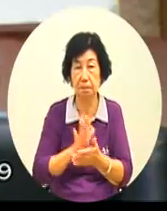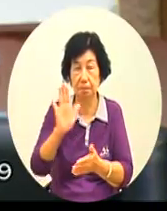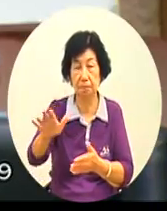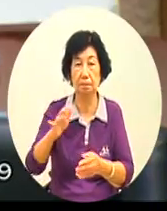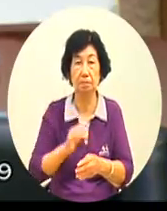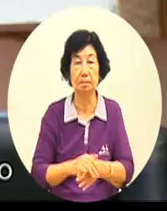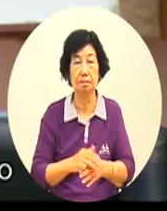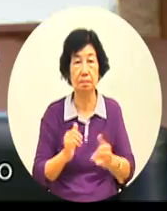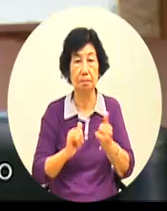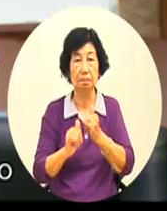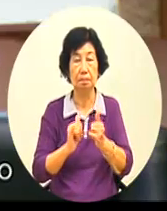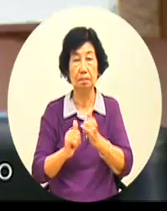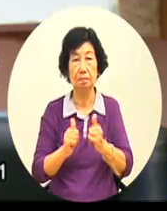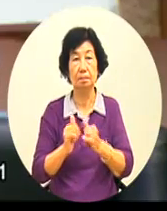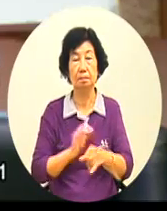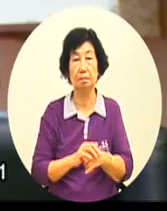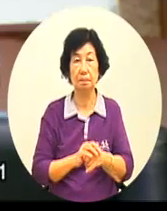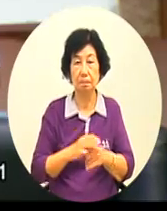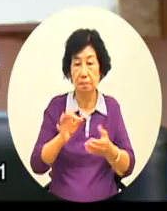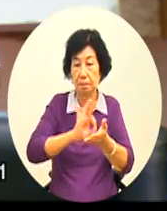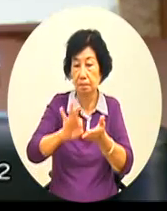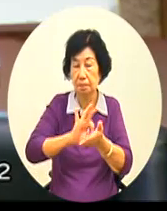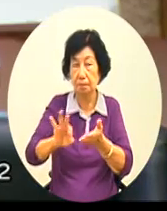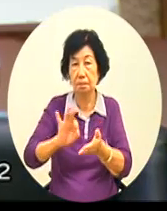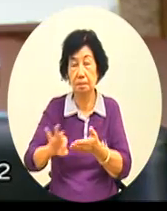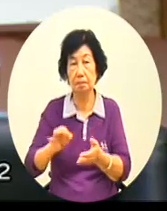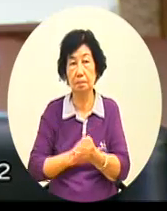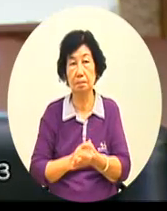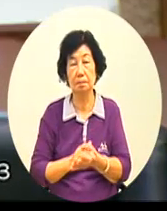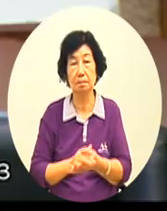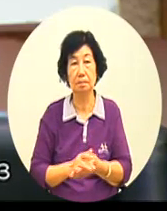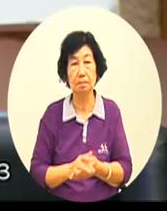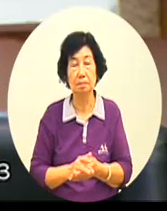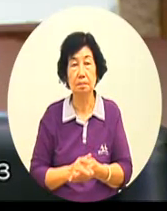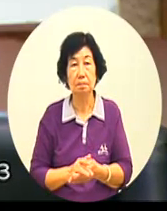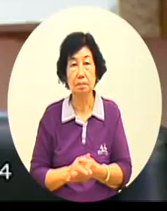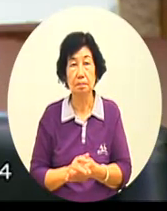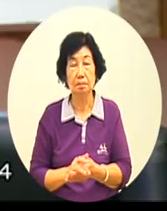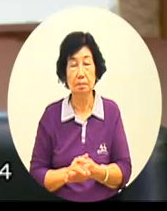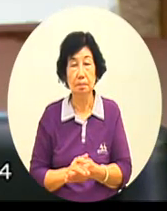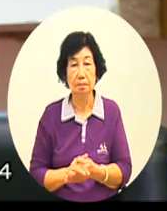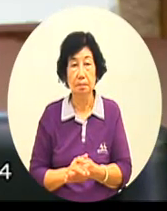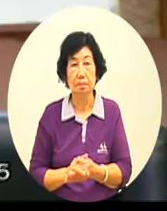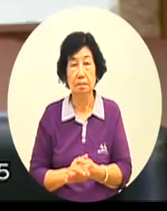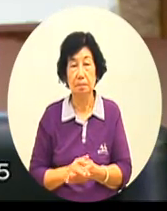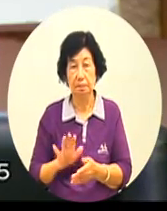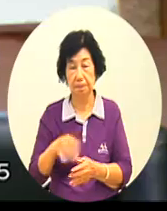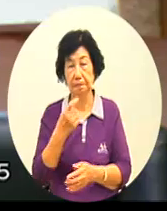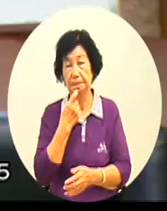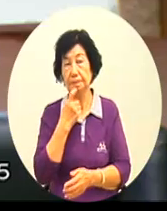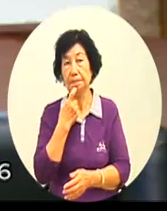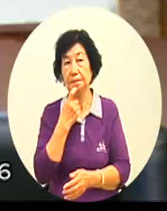于经费的应用总是有疑问，